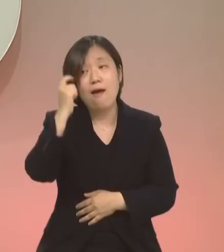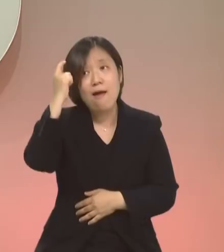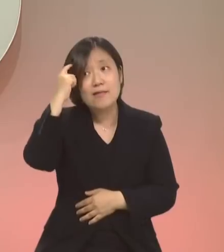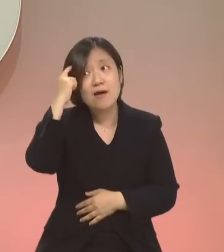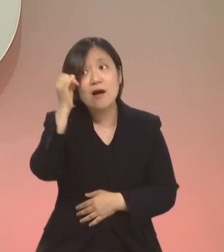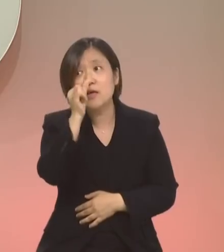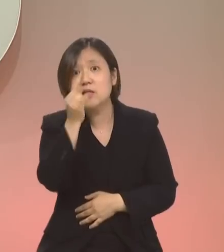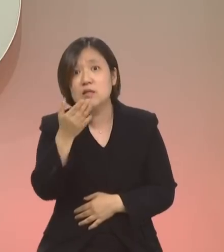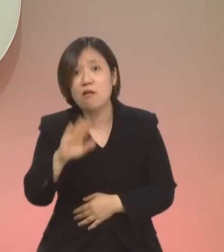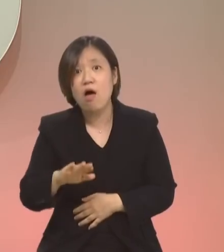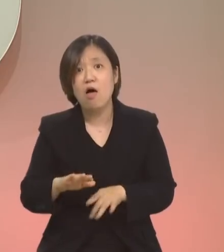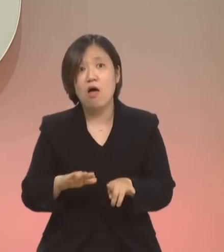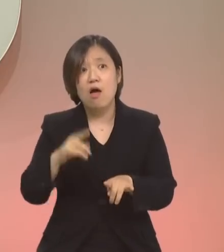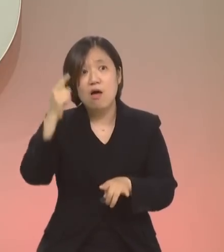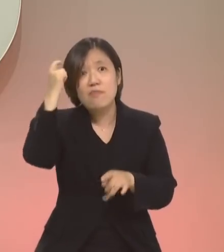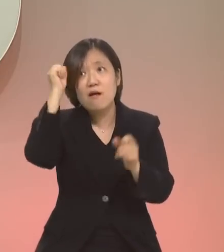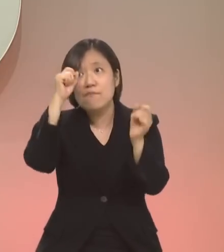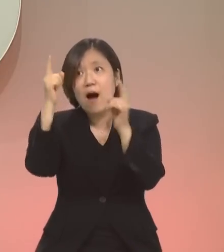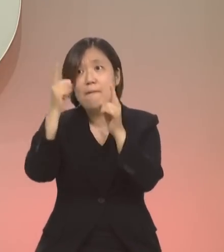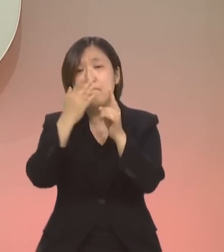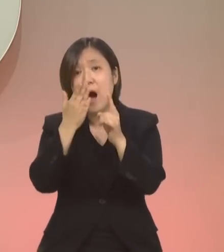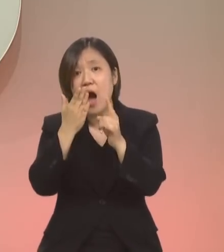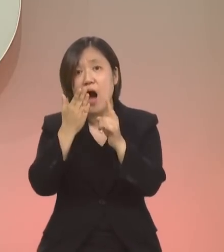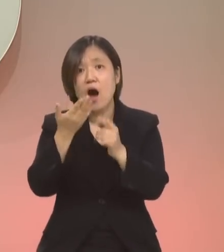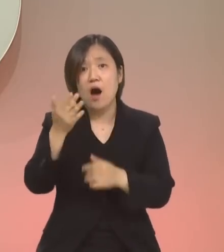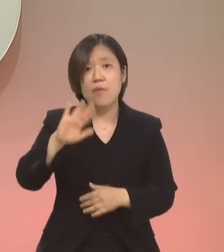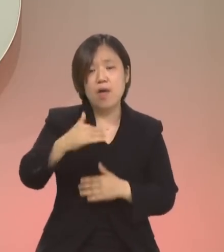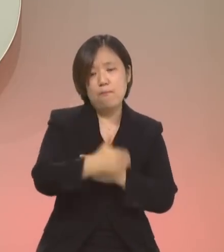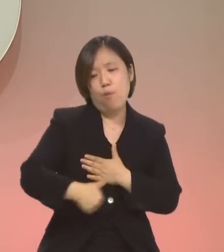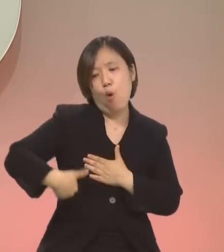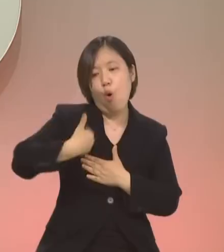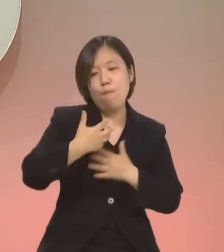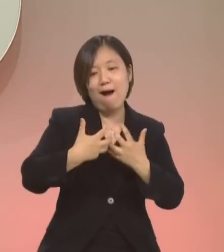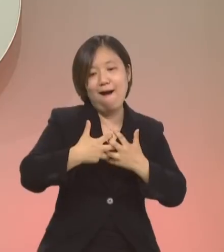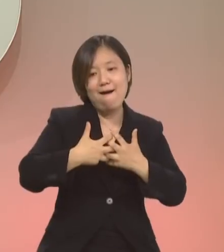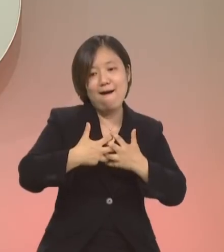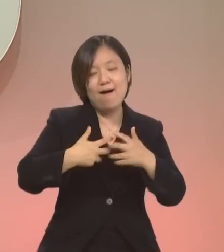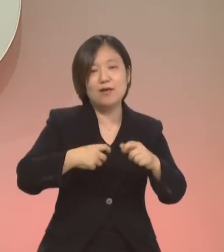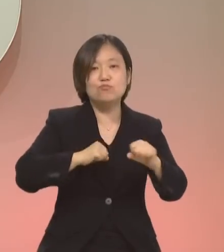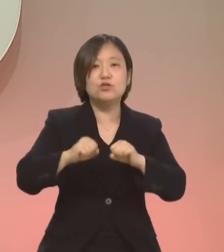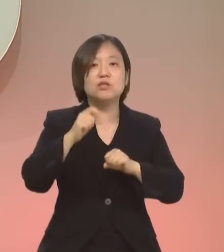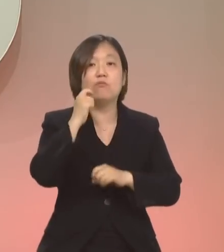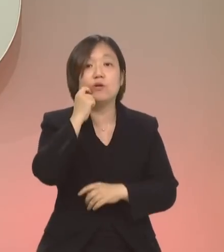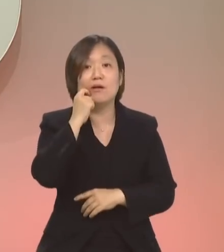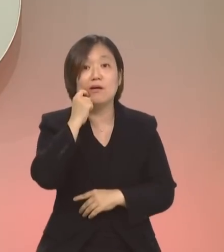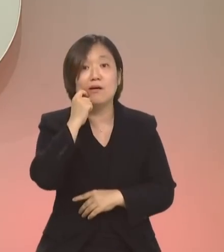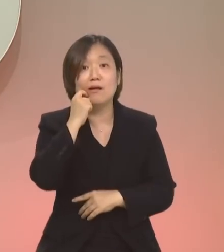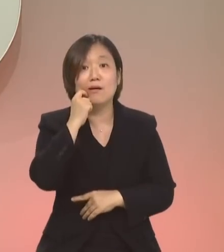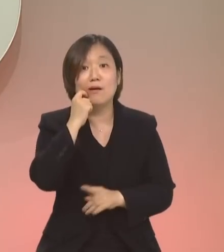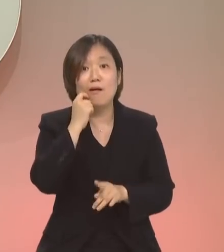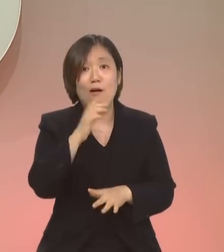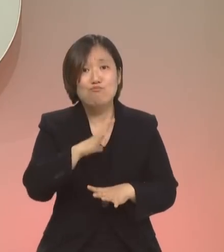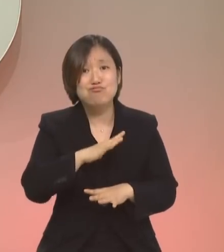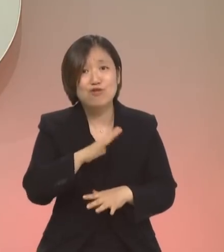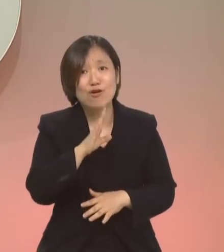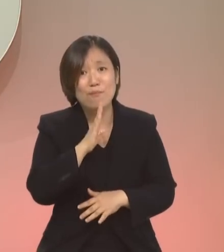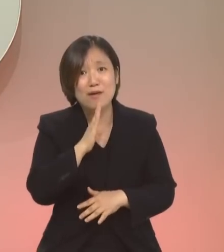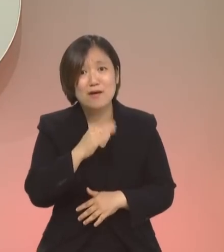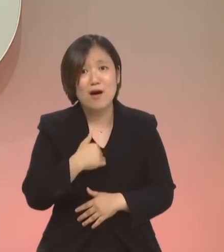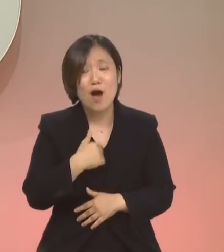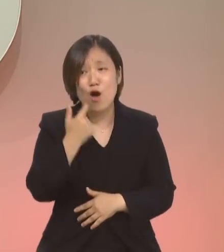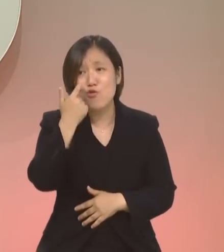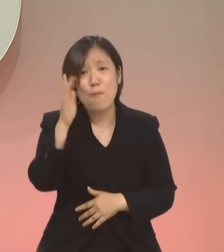정말 정신은 깨었는데 모음을 막 움직이지 못하는 거야 그 공포심이 대단하죠 정말 눈에 보이지